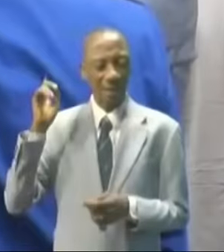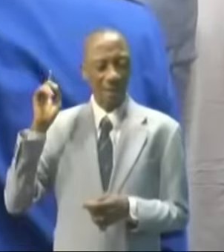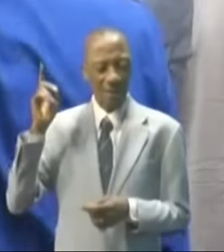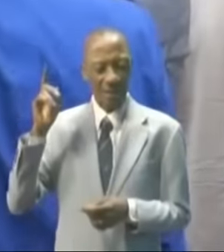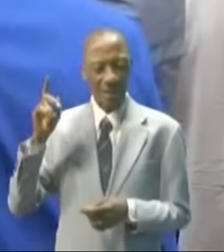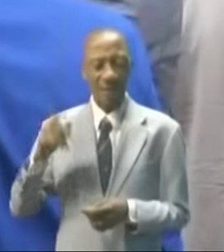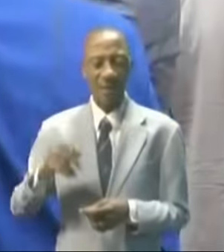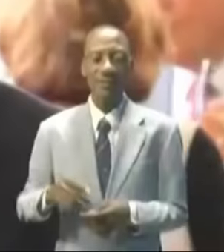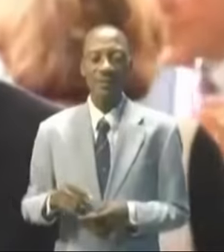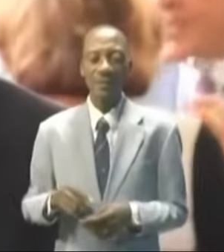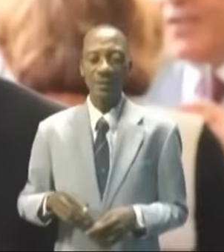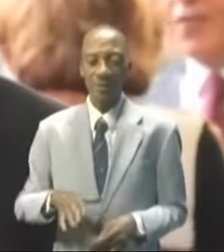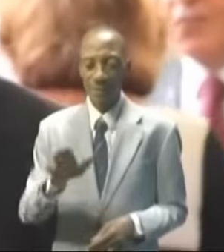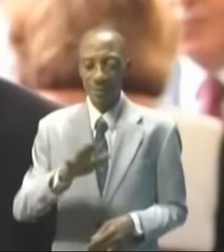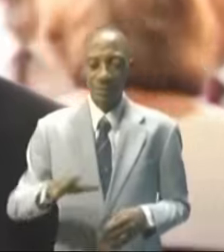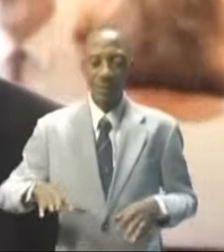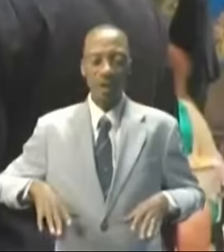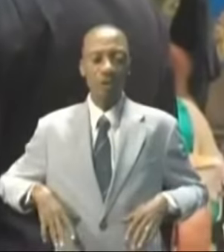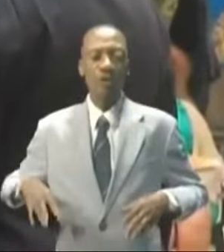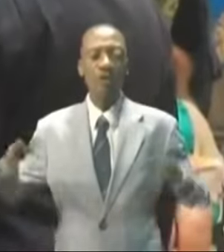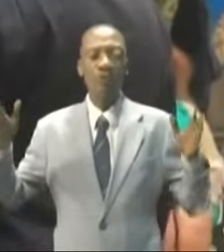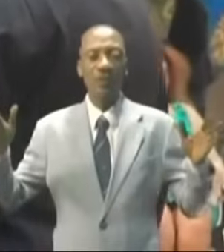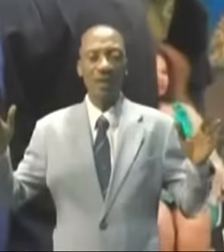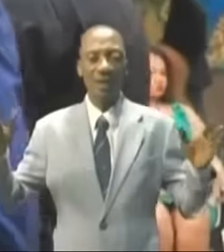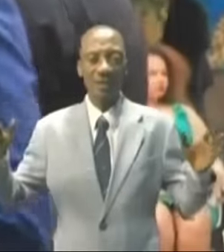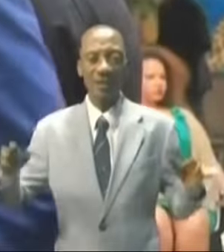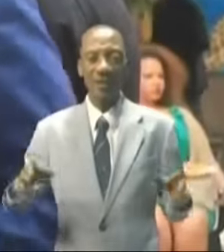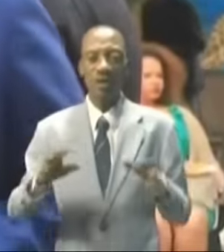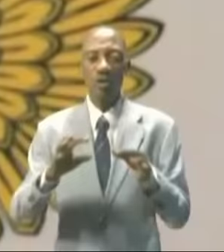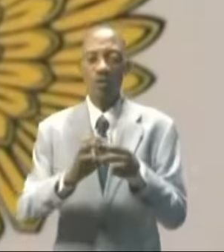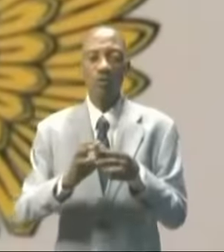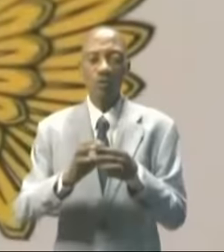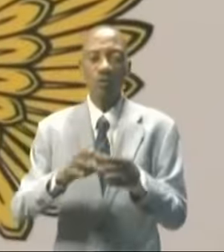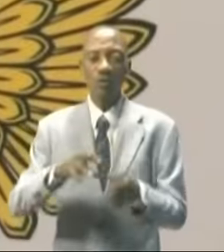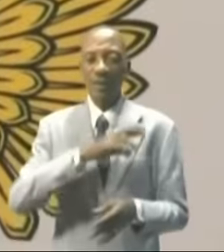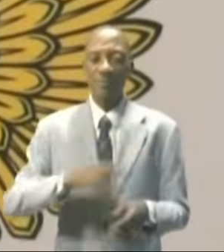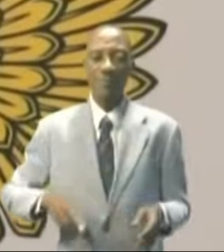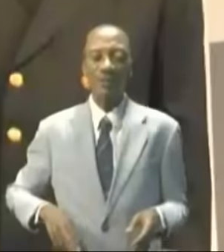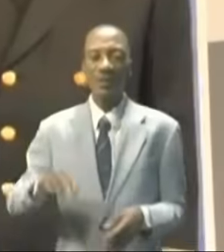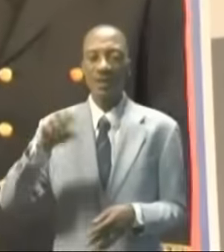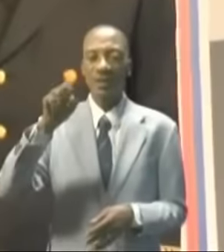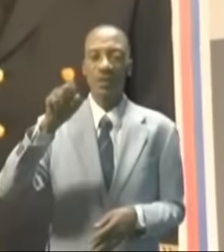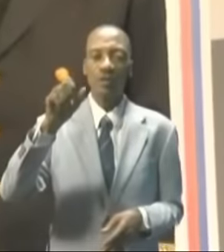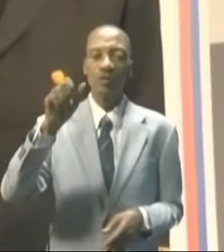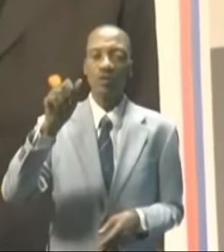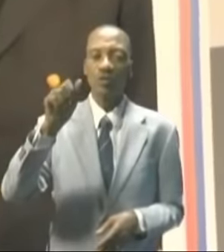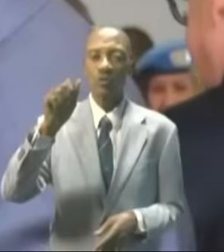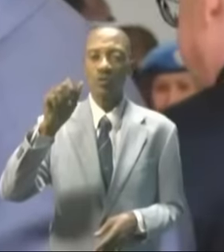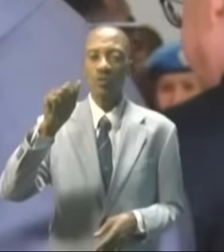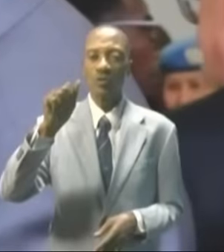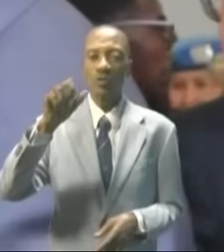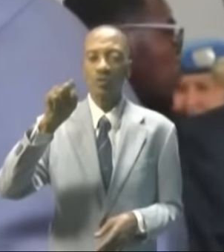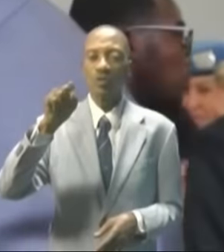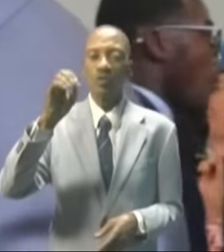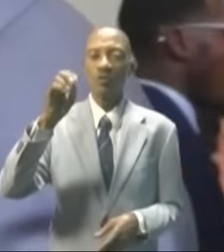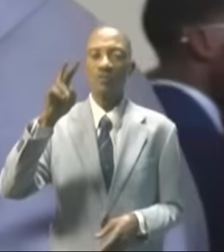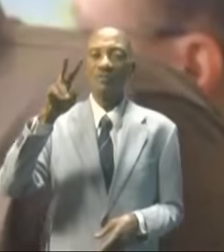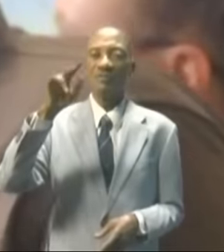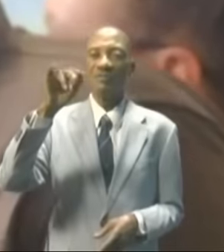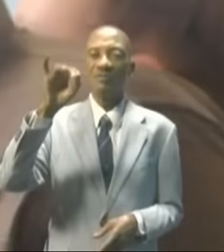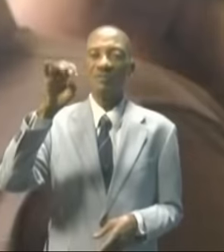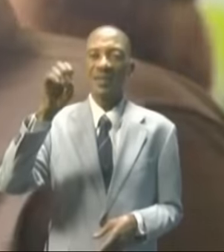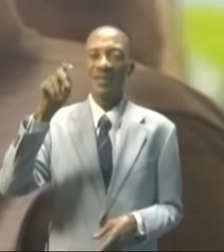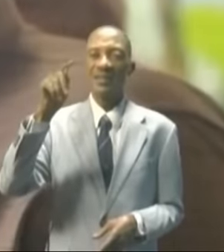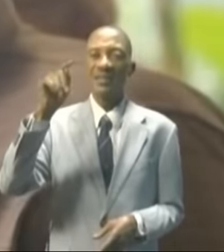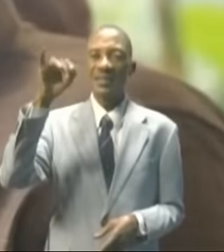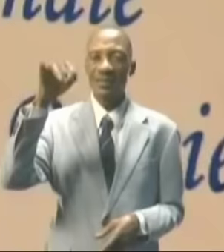a dit Alexei Sentebov, ambassadeur de la Fédération de Russie en RDC. Avant de renchérir que la Russie n'est